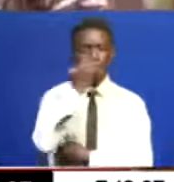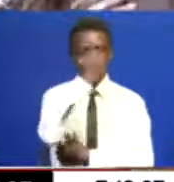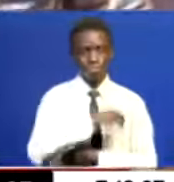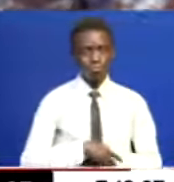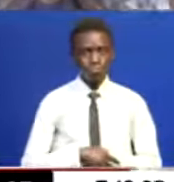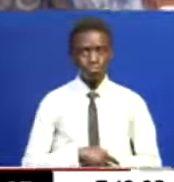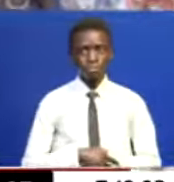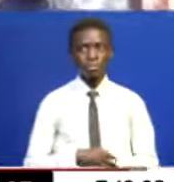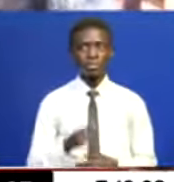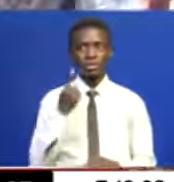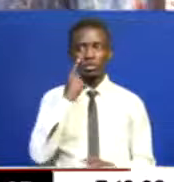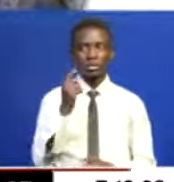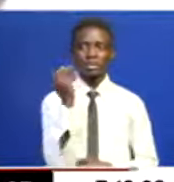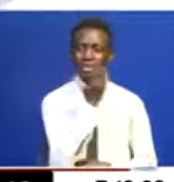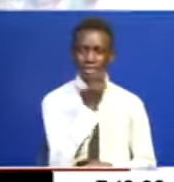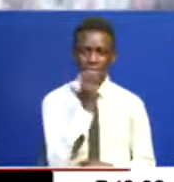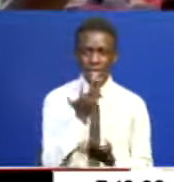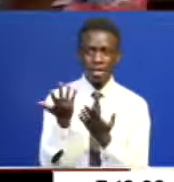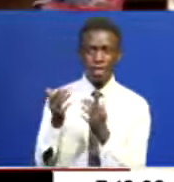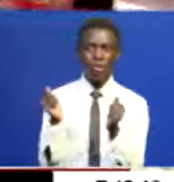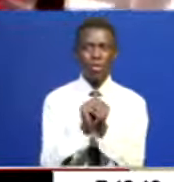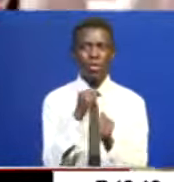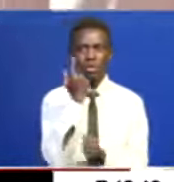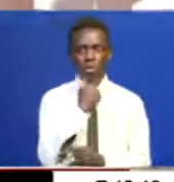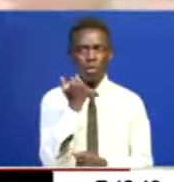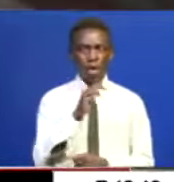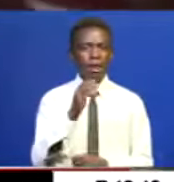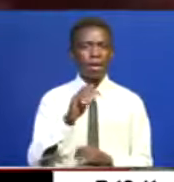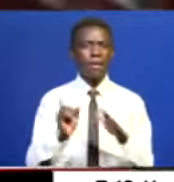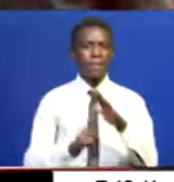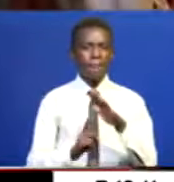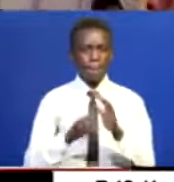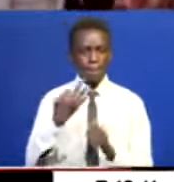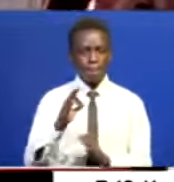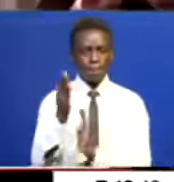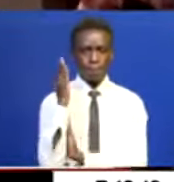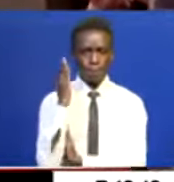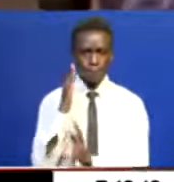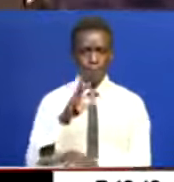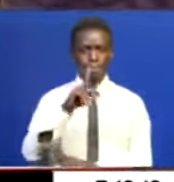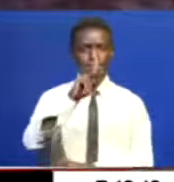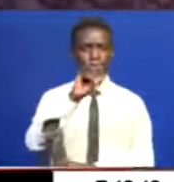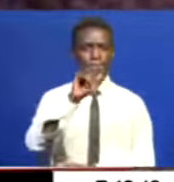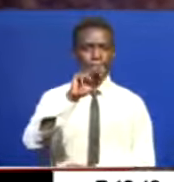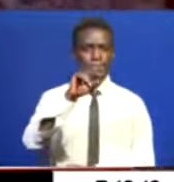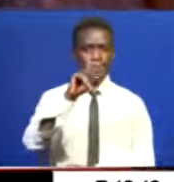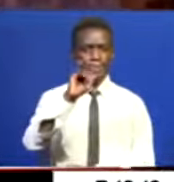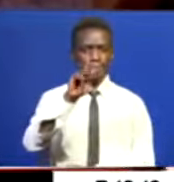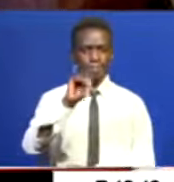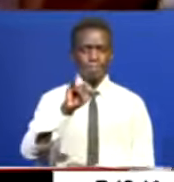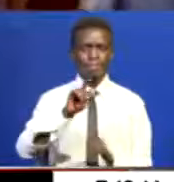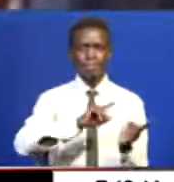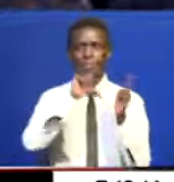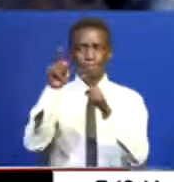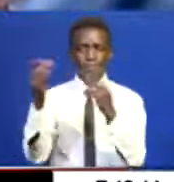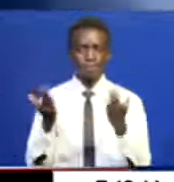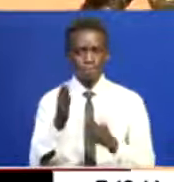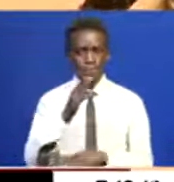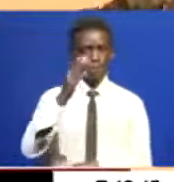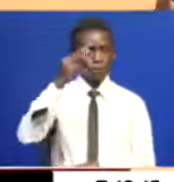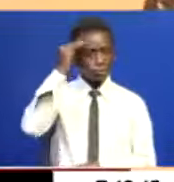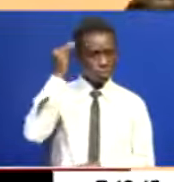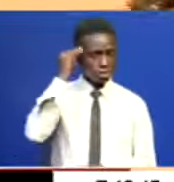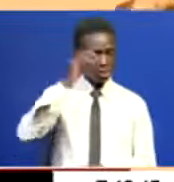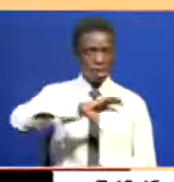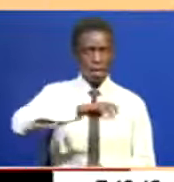Naibu Rais Rigathi Gachagua pamoja na waziri wa usalama Profesa Kithure Kindiki walikuwa kaunti ya Mandera